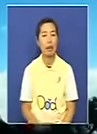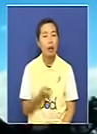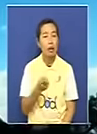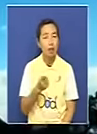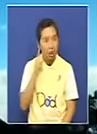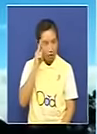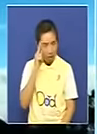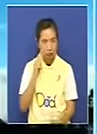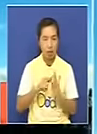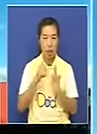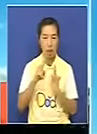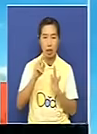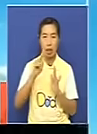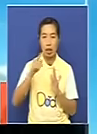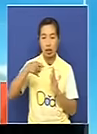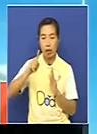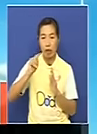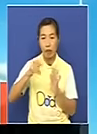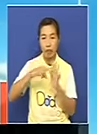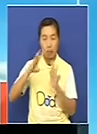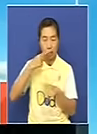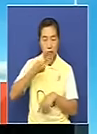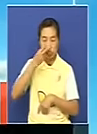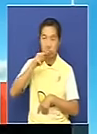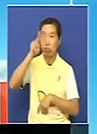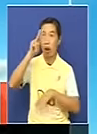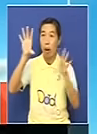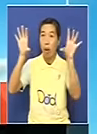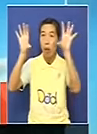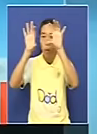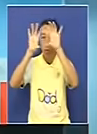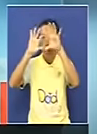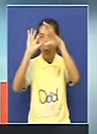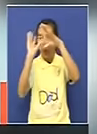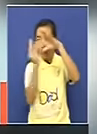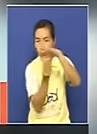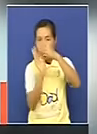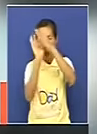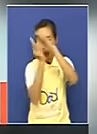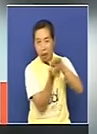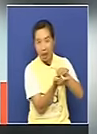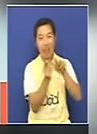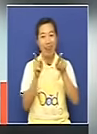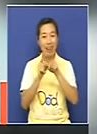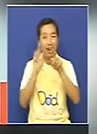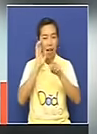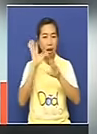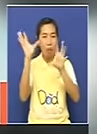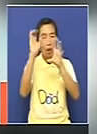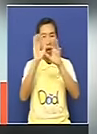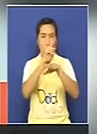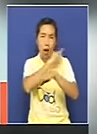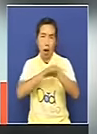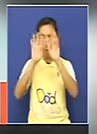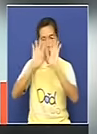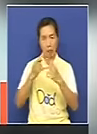คปทาวน์แอฟริกาใต้ต่างตื่นตะลึงนะครับเมื่อแงนหน้าขึ้นไปบนท้องฟ้าแล้วพบกับปรากฏการณ์ทางธรรมชาติที่ตื่นตาพบเป็นเมฆขาวรูปร่